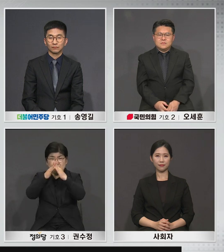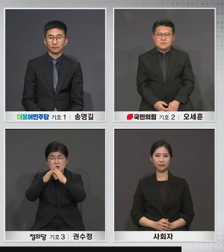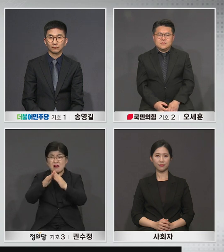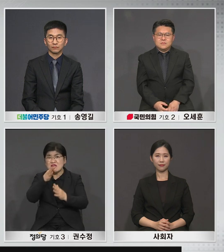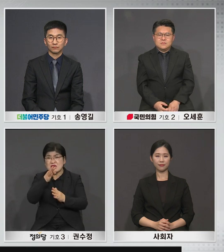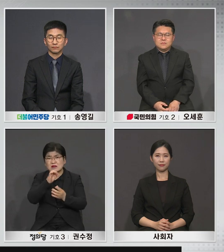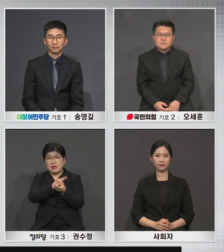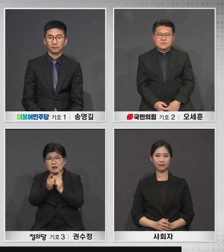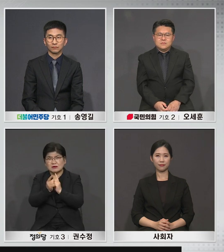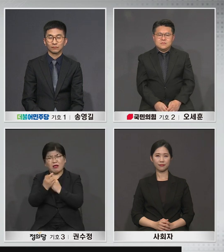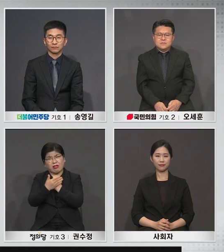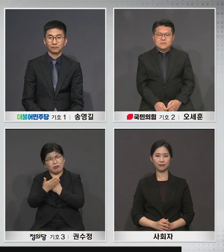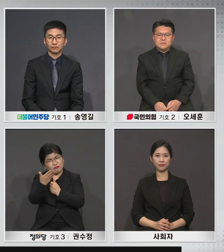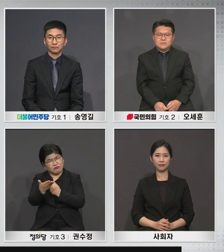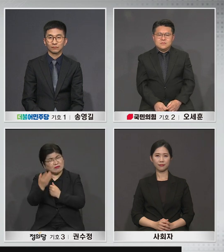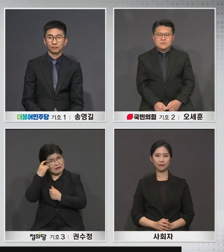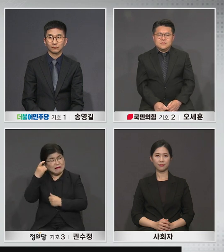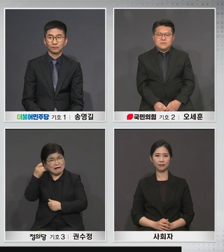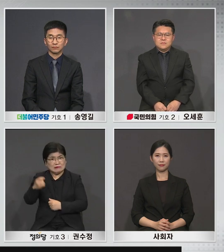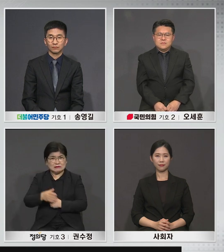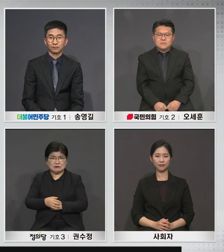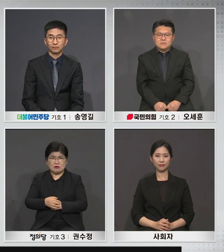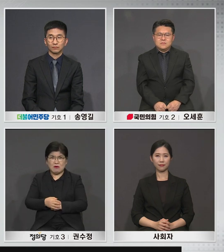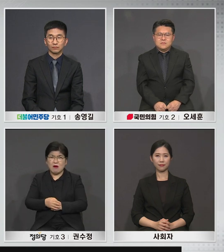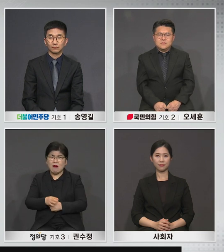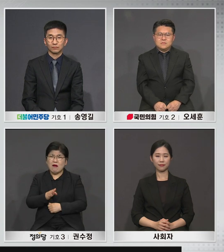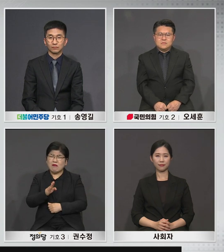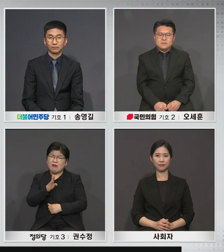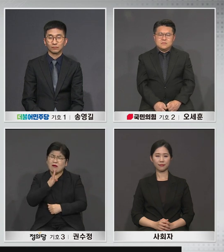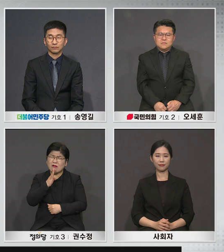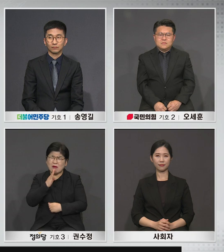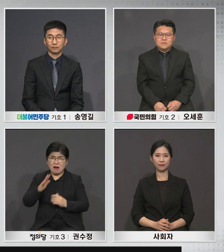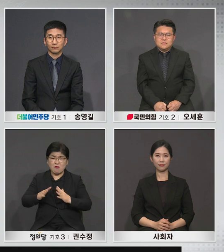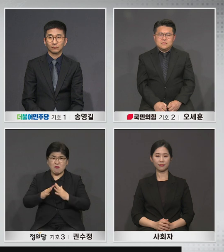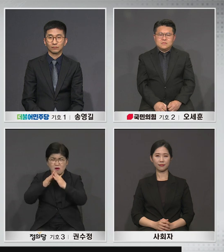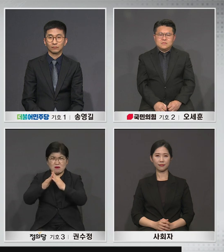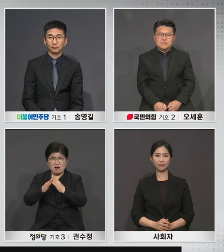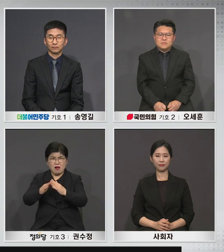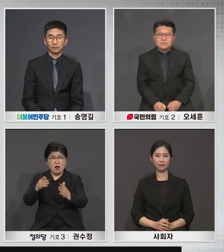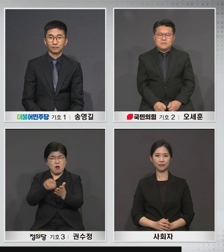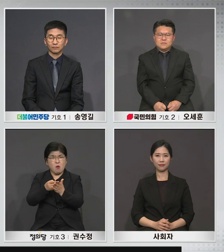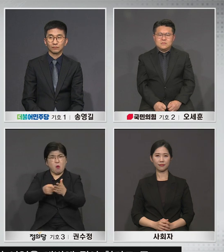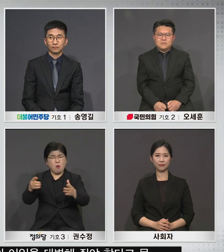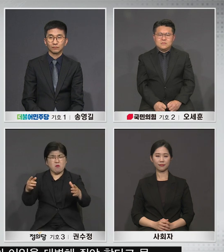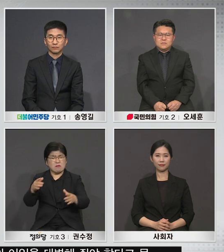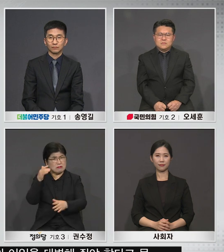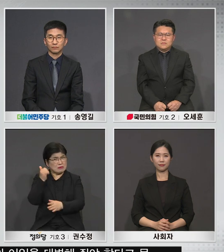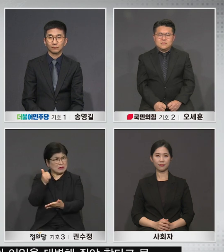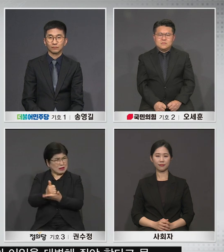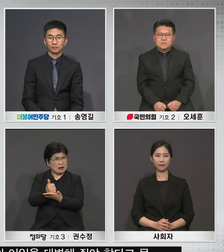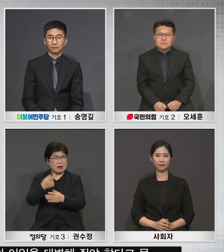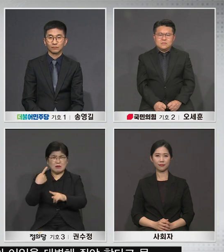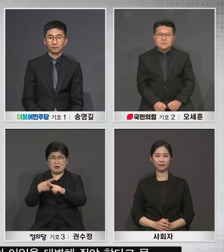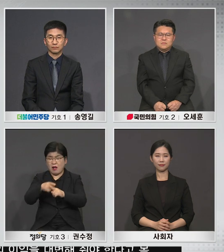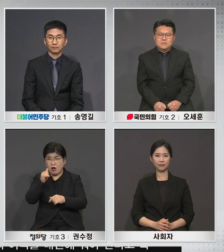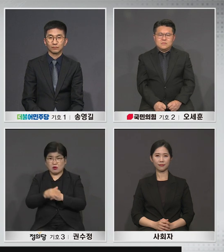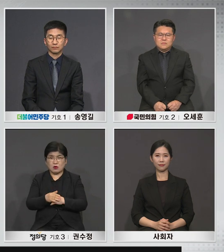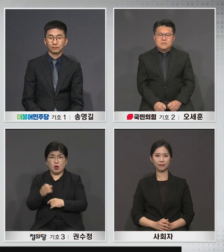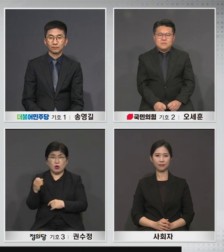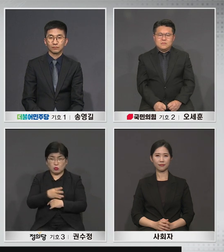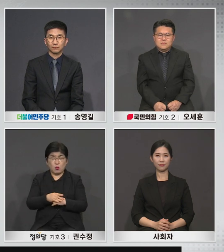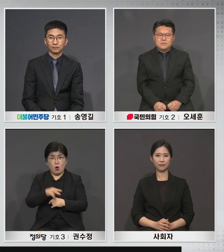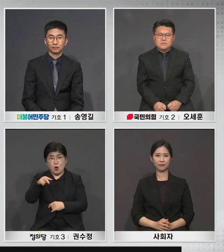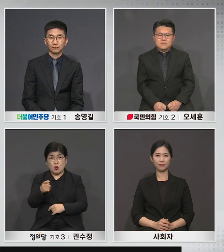된다고 목소리 내고 있습니다. 경총 회장과 같은 말입니다. 송영길 후보 어떻습니까? 금리가 계속 오르는데도